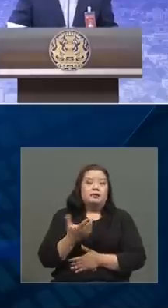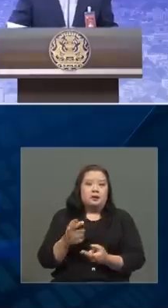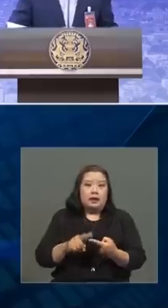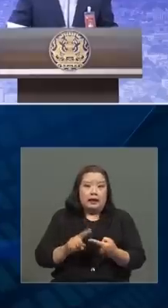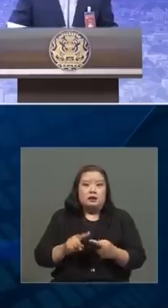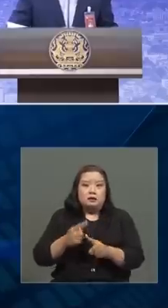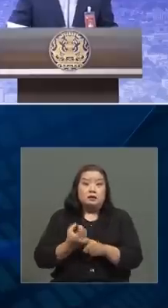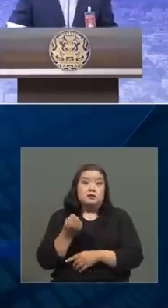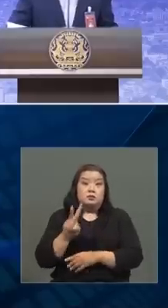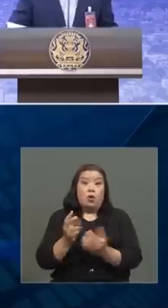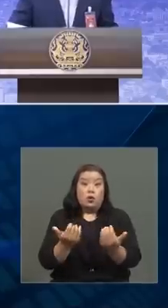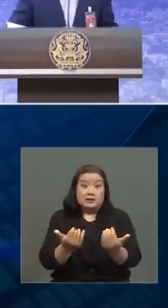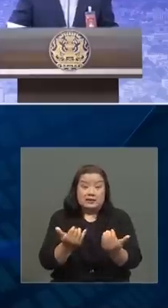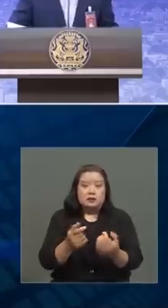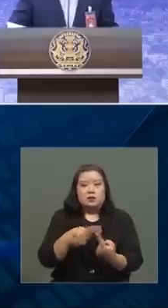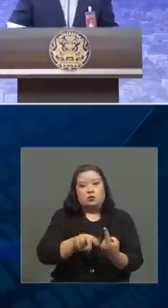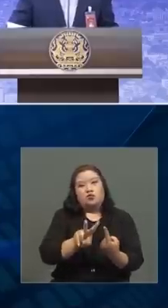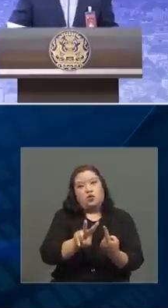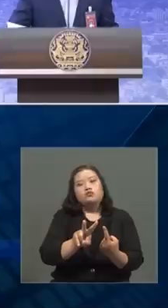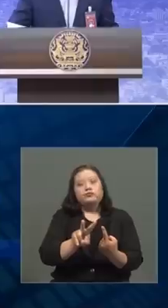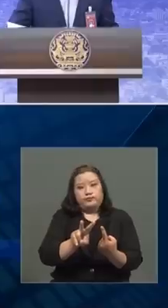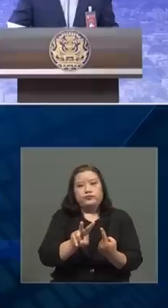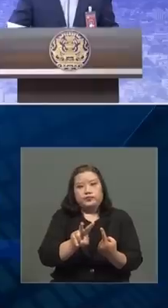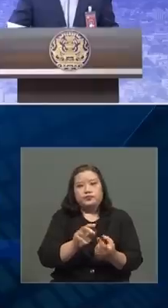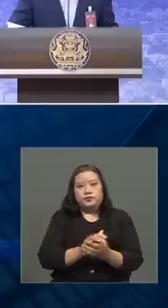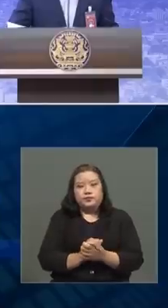ของเดือนธันวาเนี่ยเหลืออยู่ที่เอ่อ